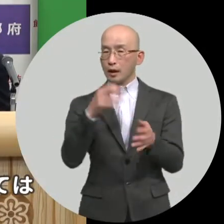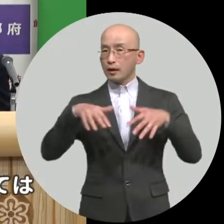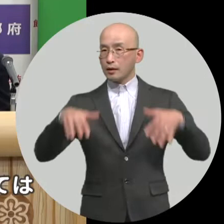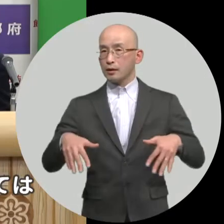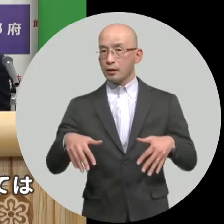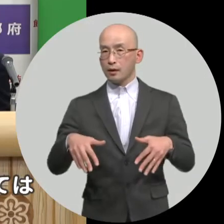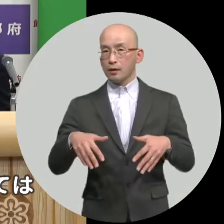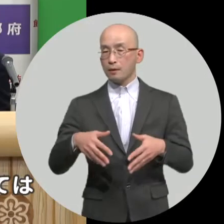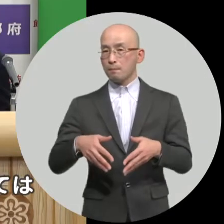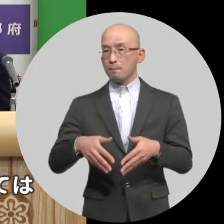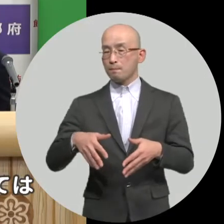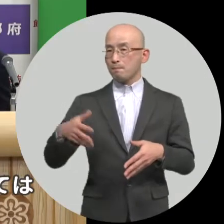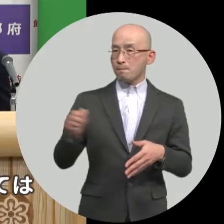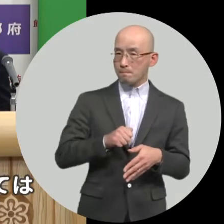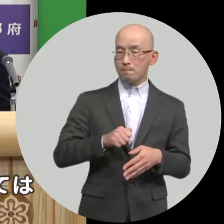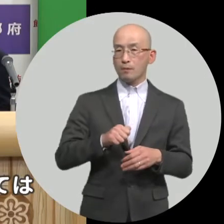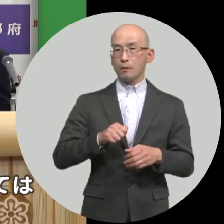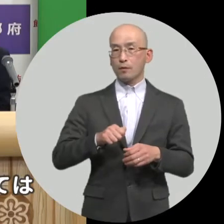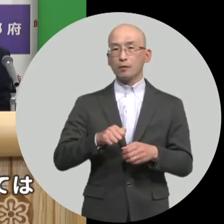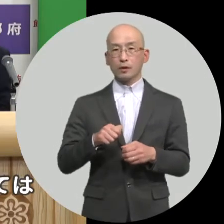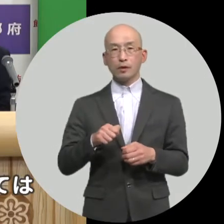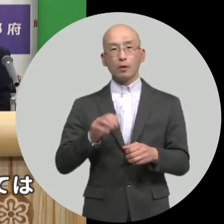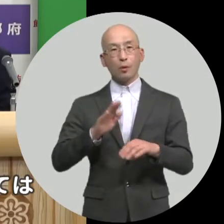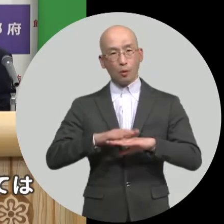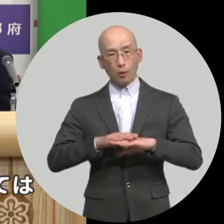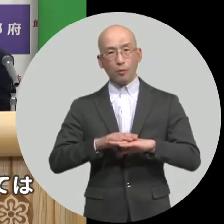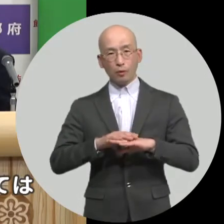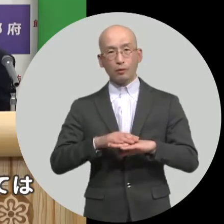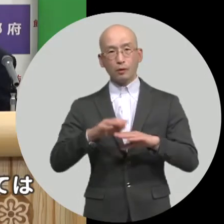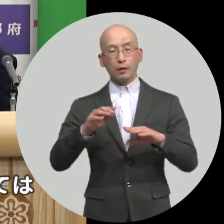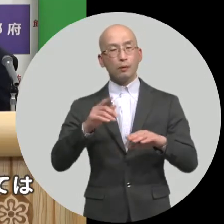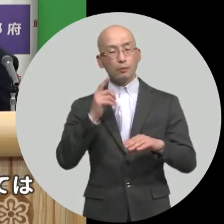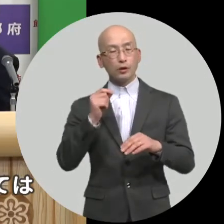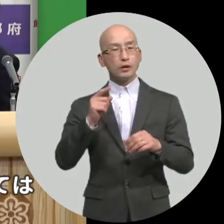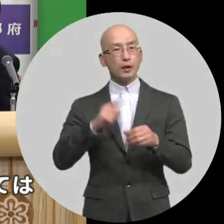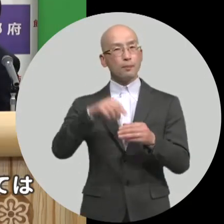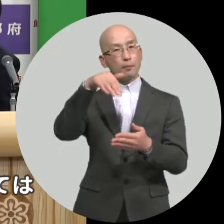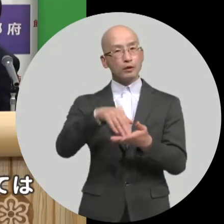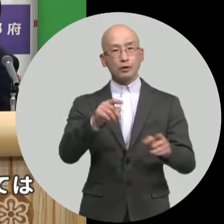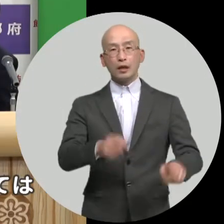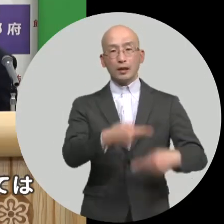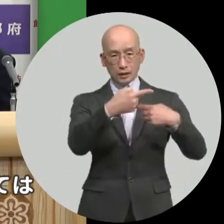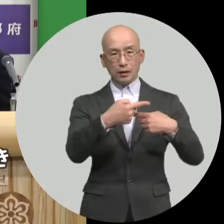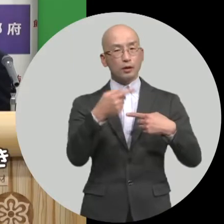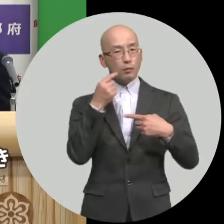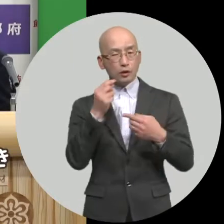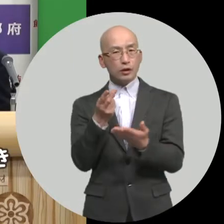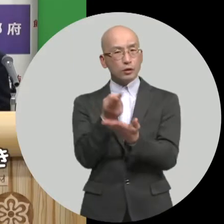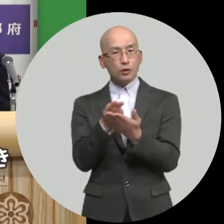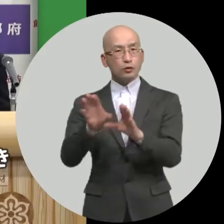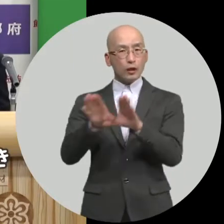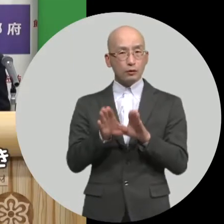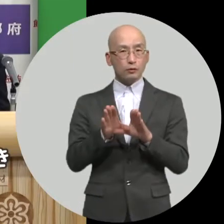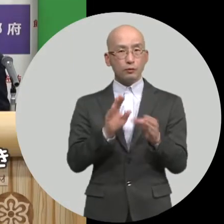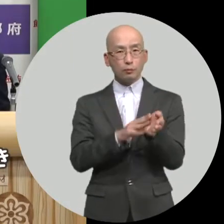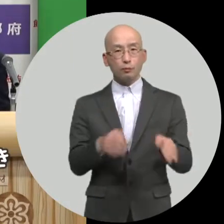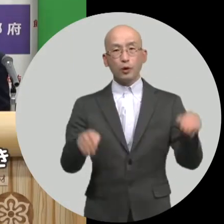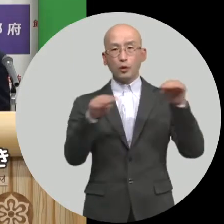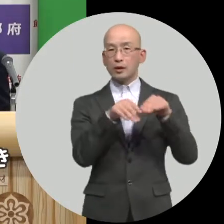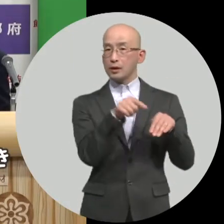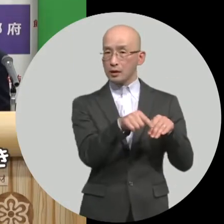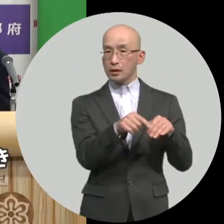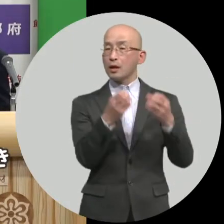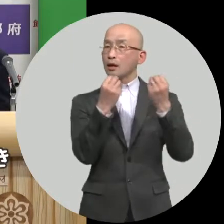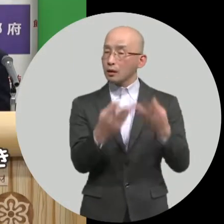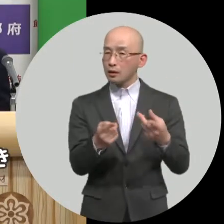に年末年始に入院受け入れを行う医療機関につきましては、新たに受け入れた患者1名に対しま